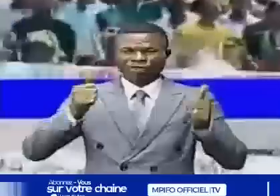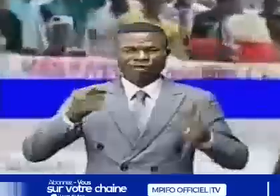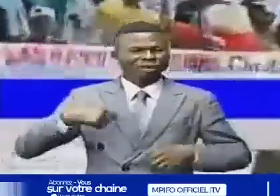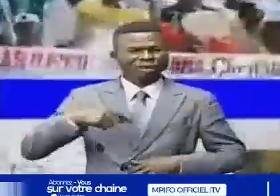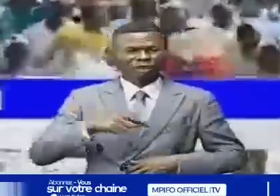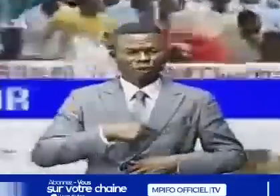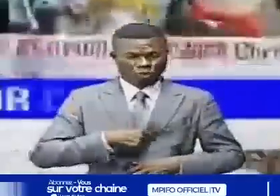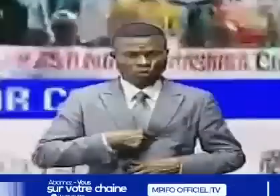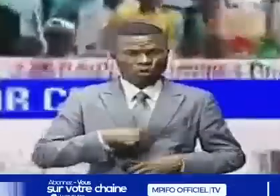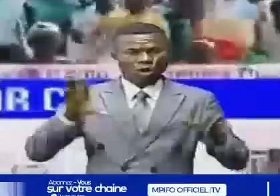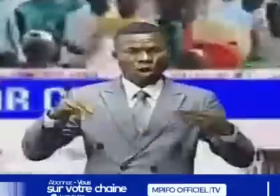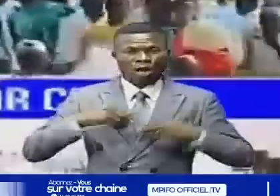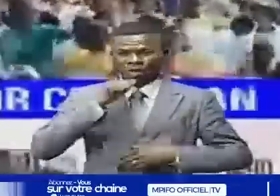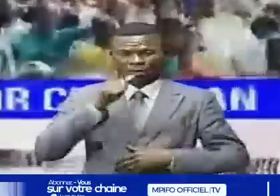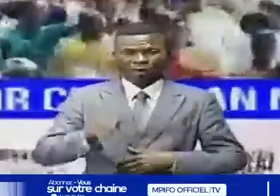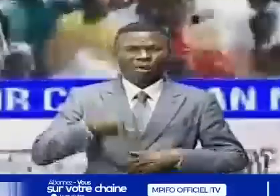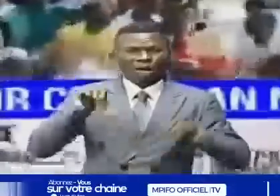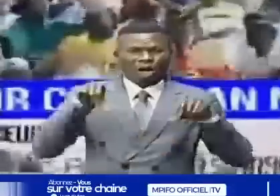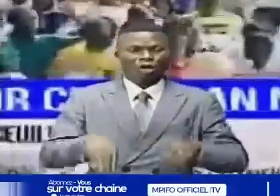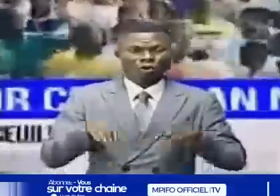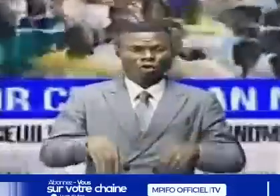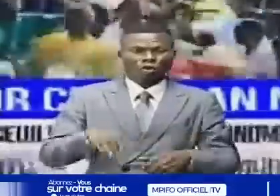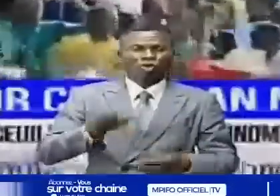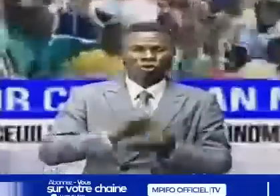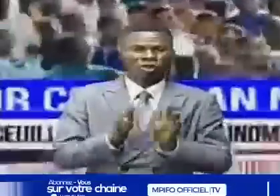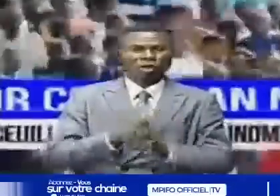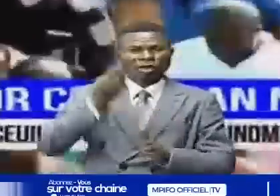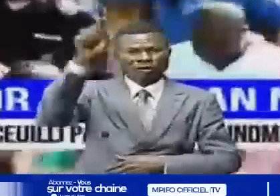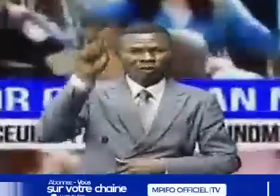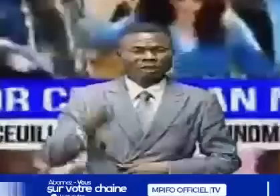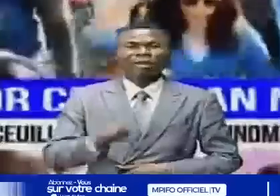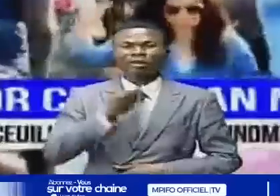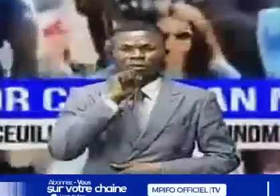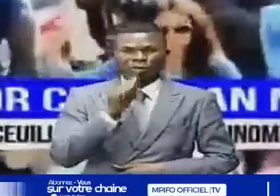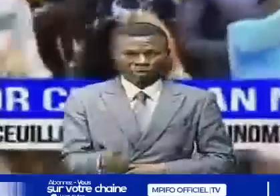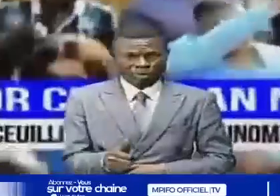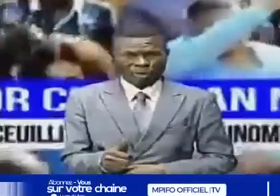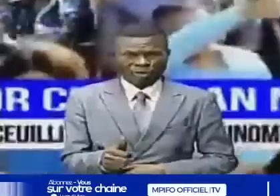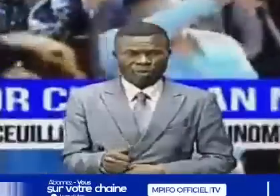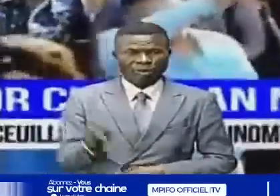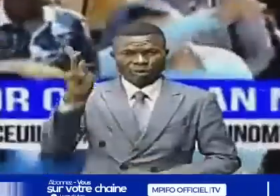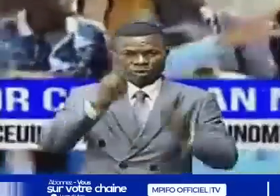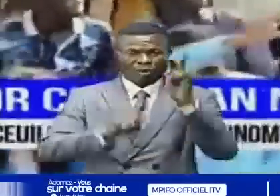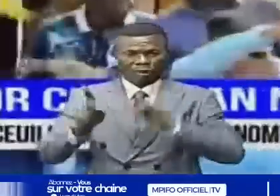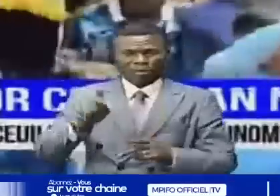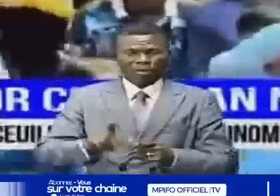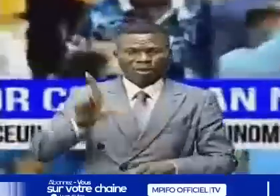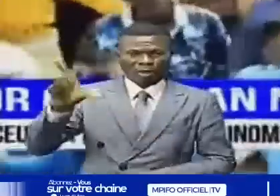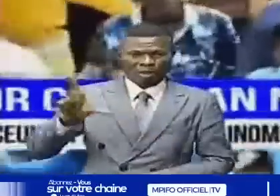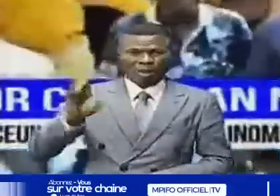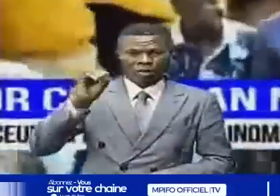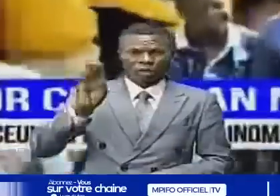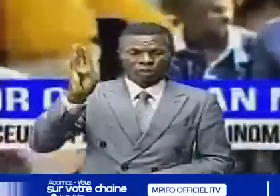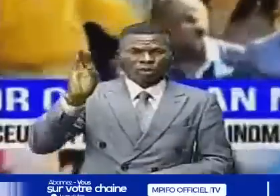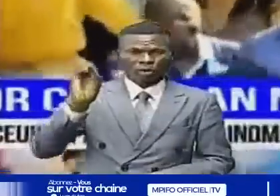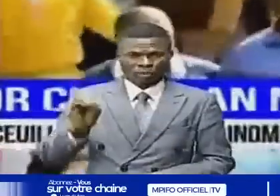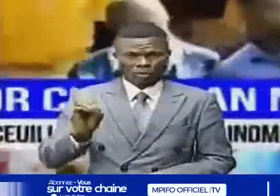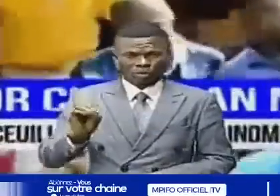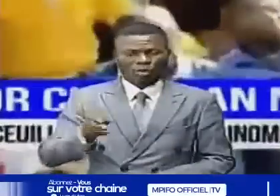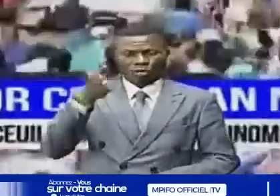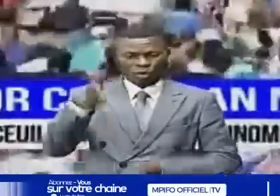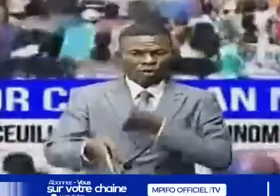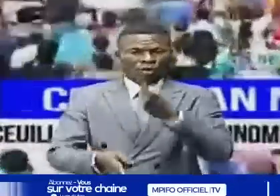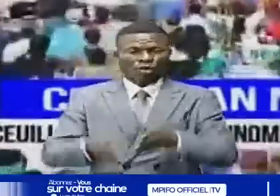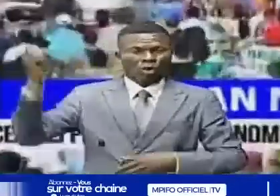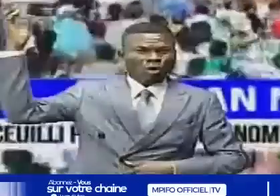Ils disent non à la balkanisation de la République démocratique du Congo. La population des Lobos dans le Kasai-Tchikapa ont marché sous un